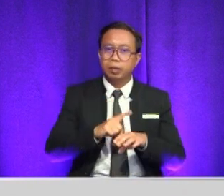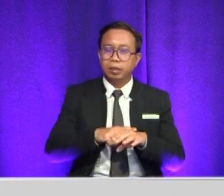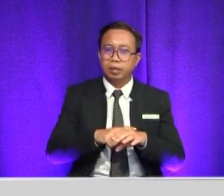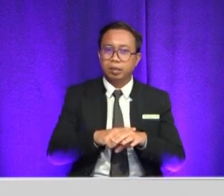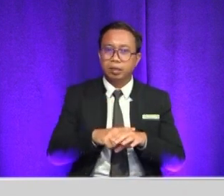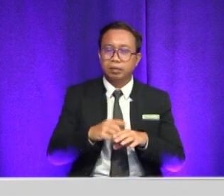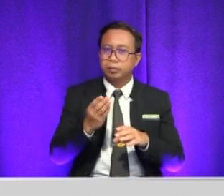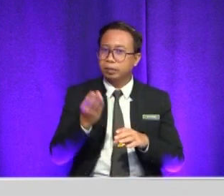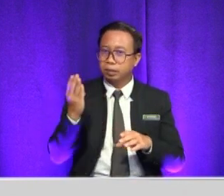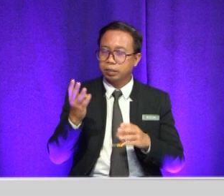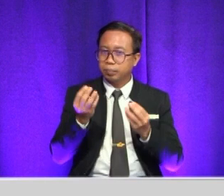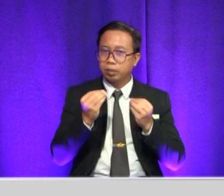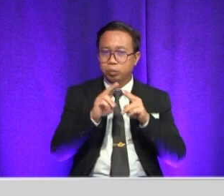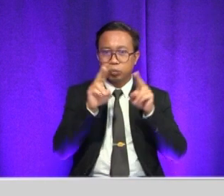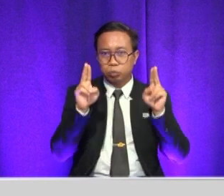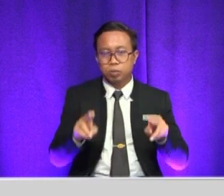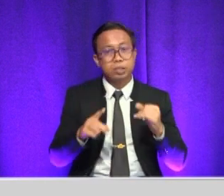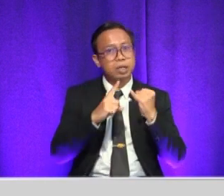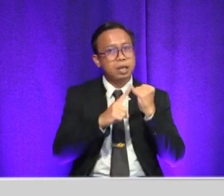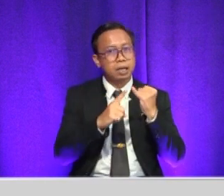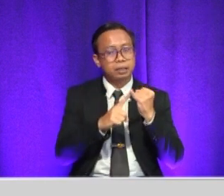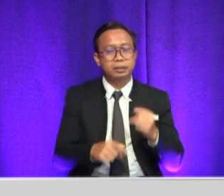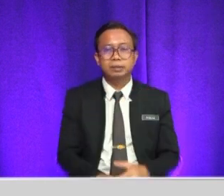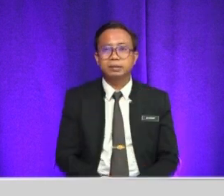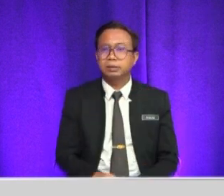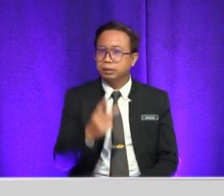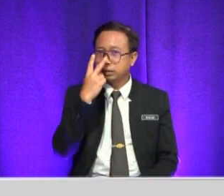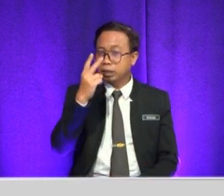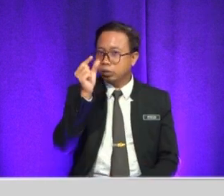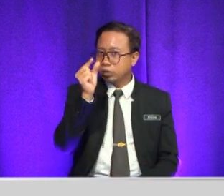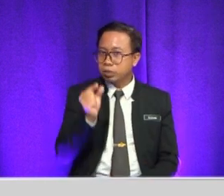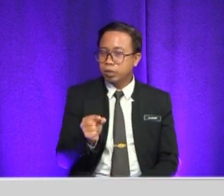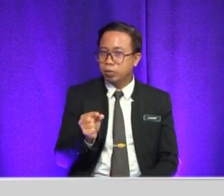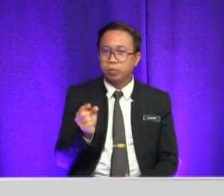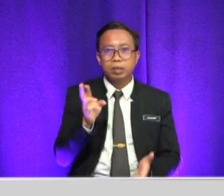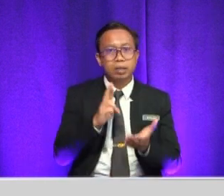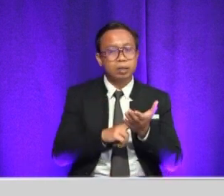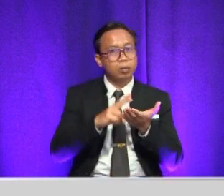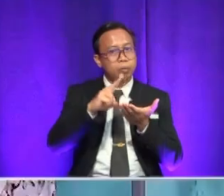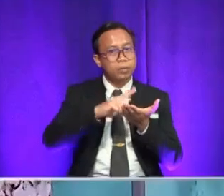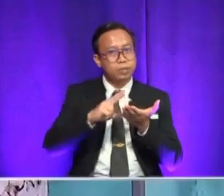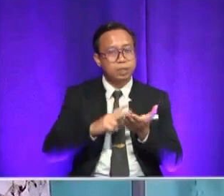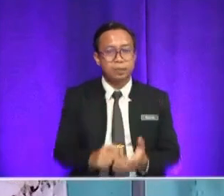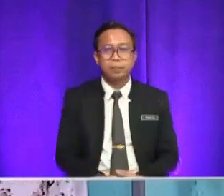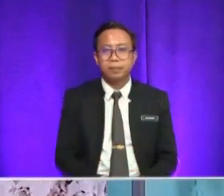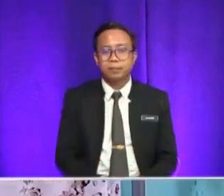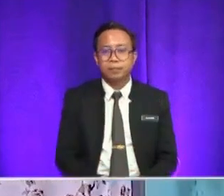hendak diuji. Okey, akhir sekali adalah perhatikan jarum dan rekodkan bacaan.